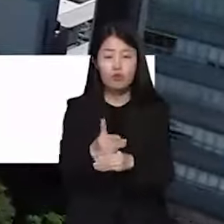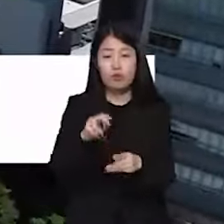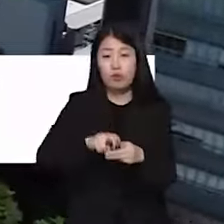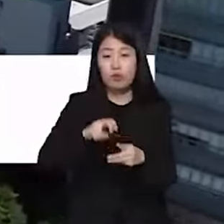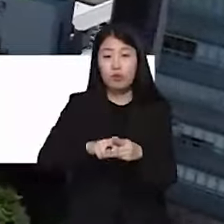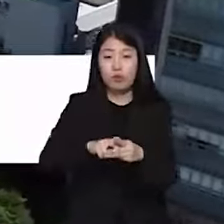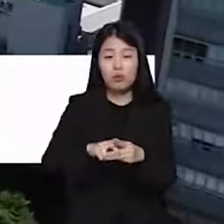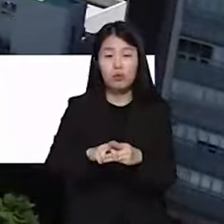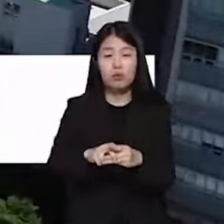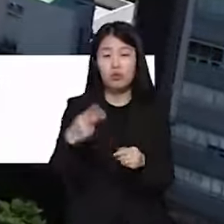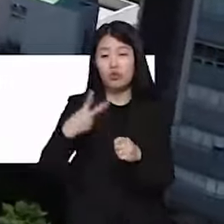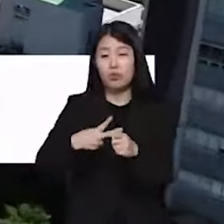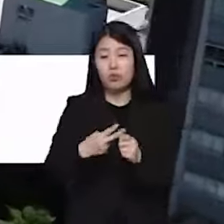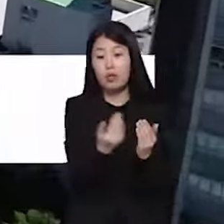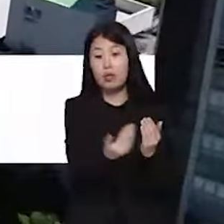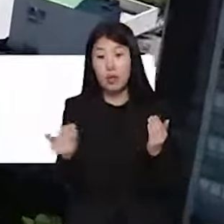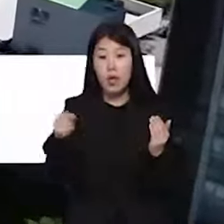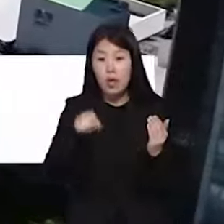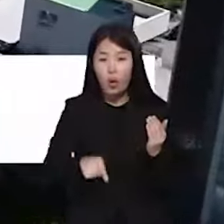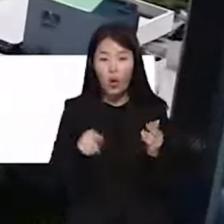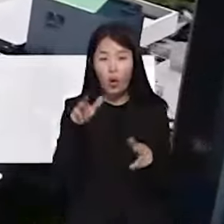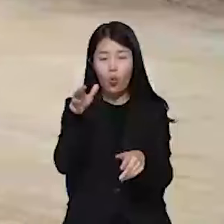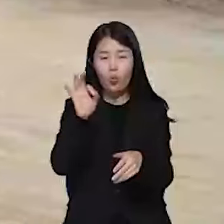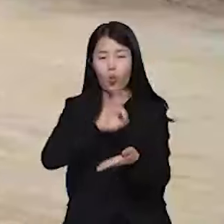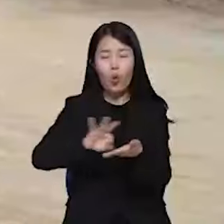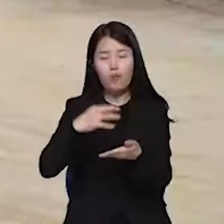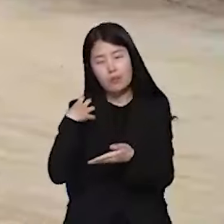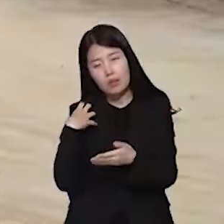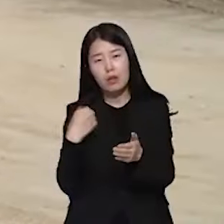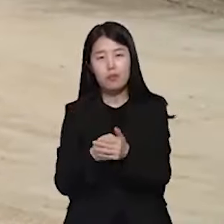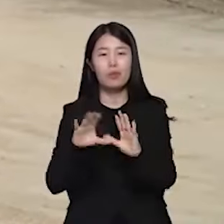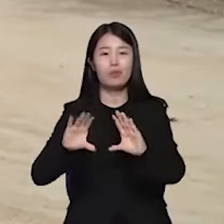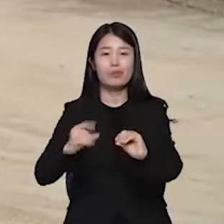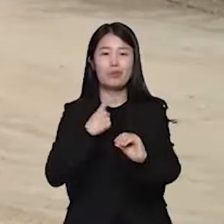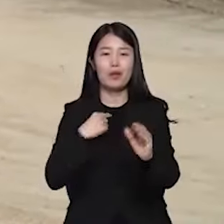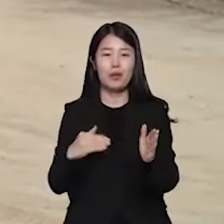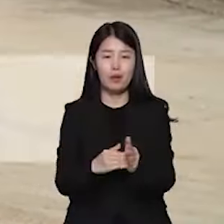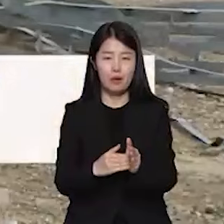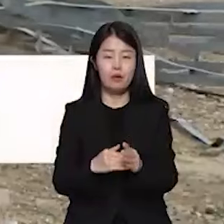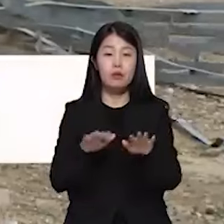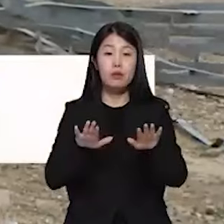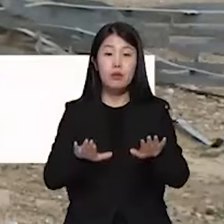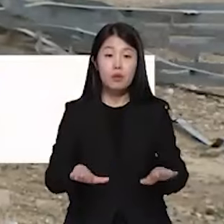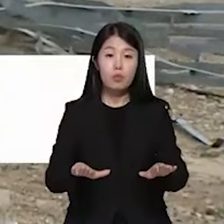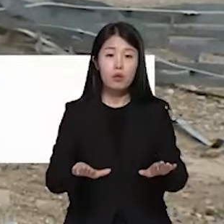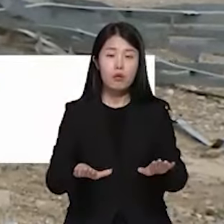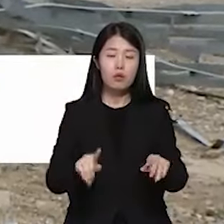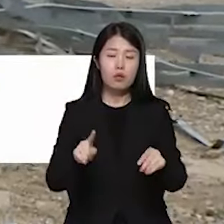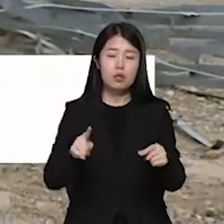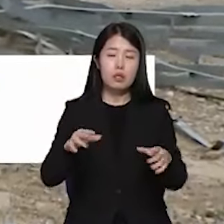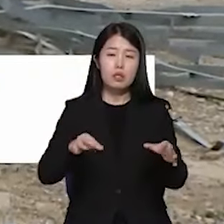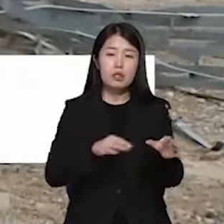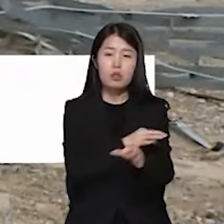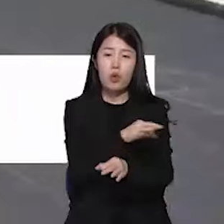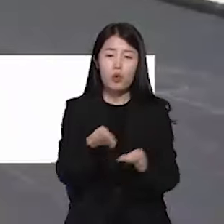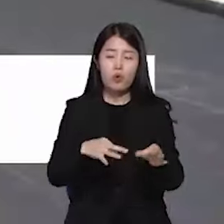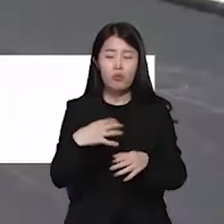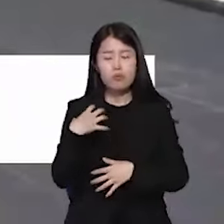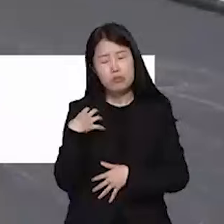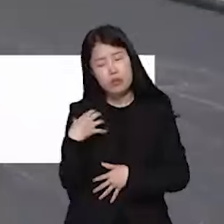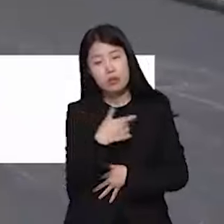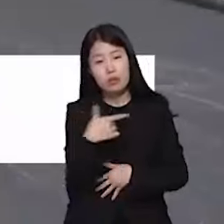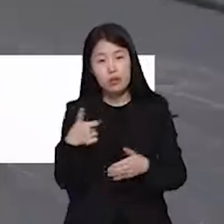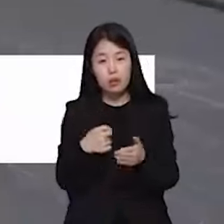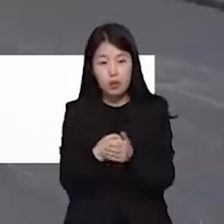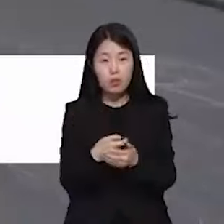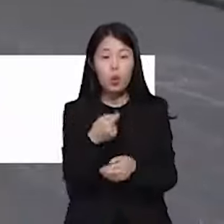조성 사업도 공사비 부담에 중단됐습니다 대형 사업 차질로 지역 경제에 큰 부담이 우려되고 있어 광주연 구원은